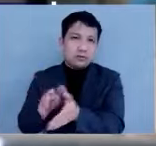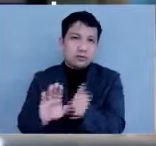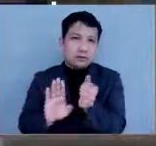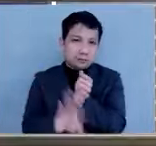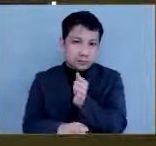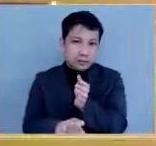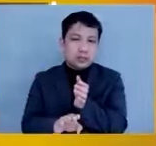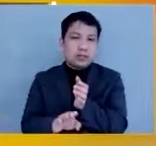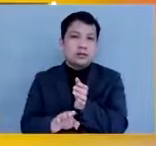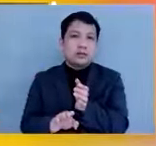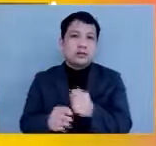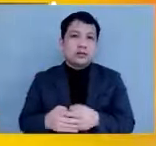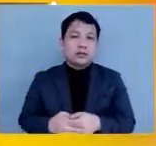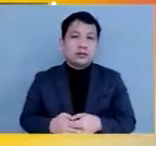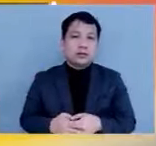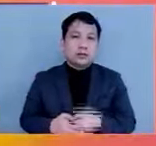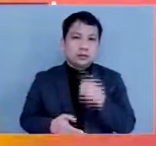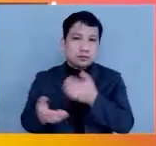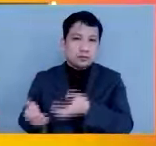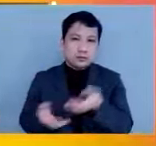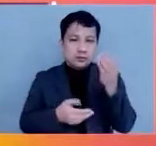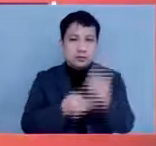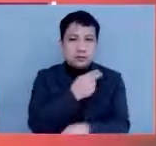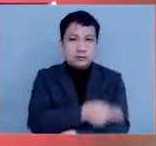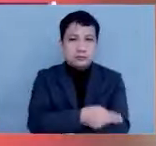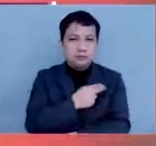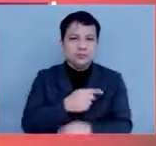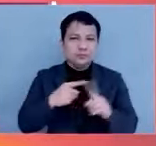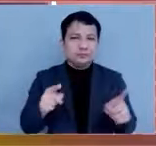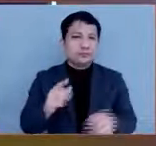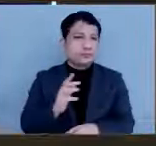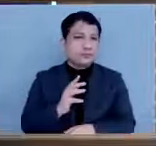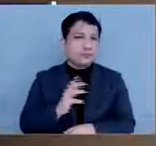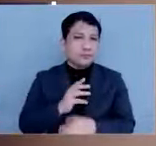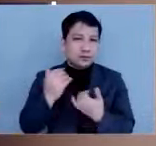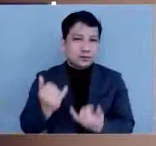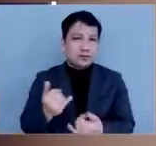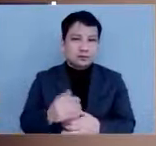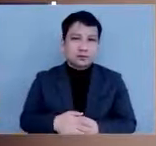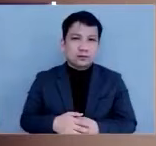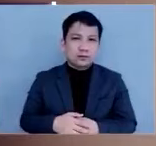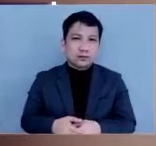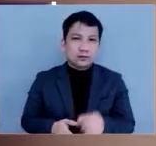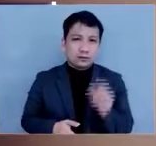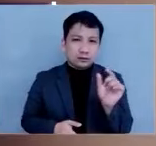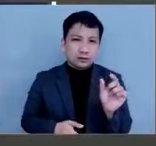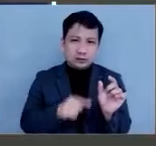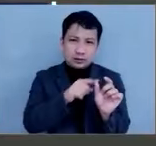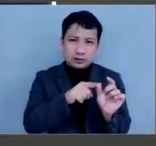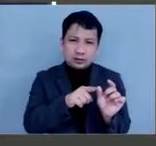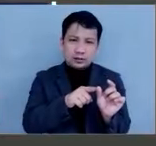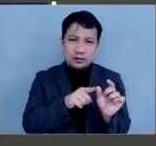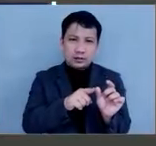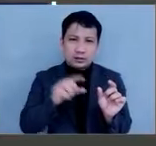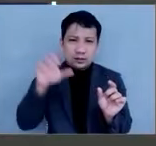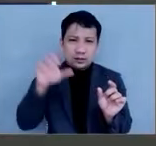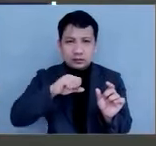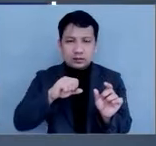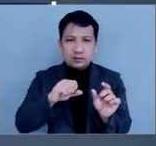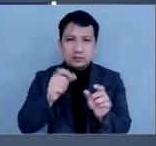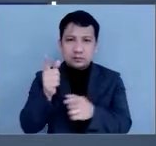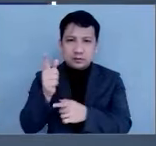ko. Nadala sa ospital ang biktima at maayos na ang lagay. Nakuha sa ulo niya ang isang hinihinalang slag ng